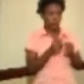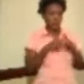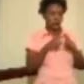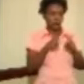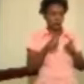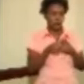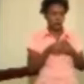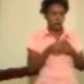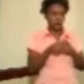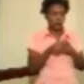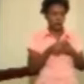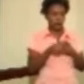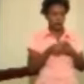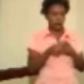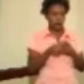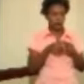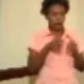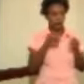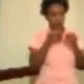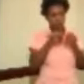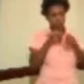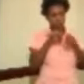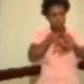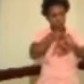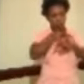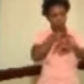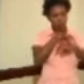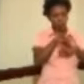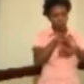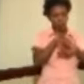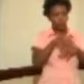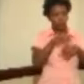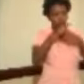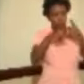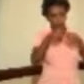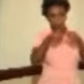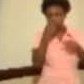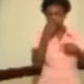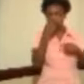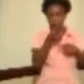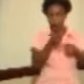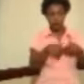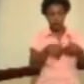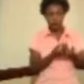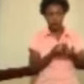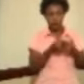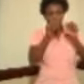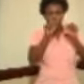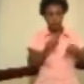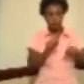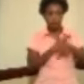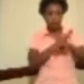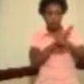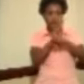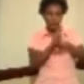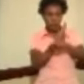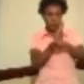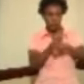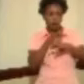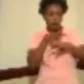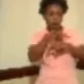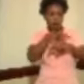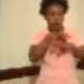Donc, puisqu'il y a ces terrains, on va s'atteler à les utiliser et travailler l'agriculture,